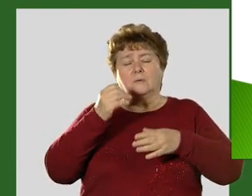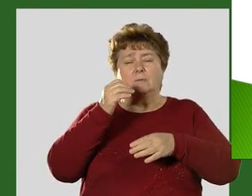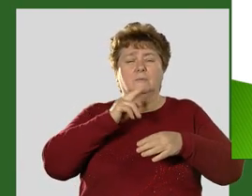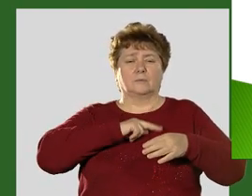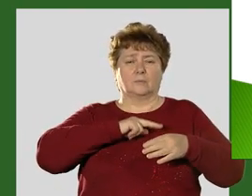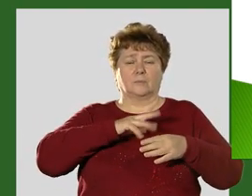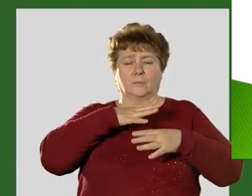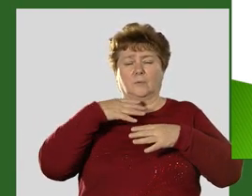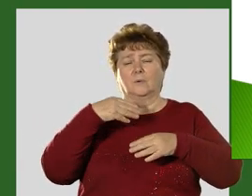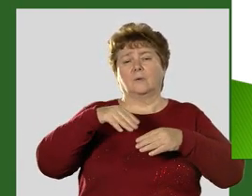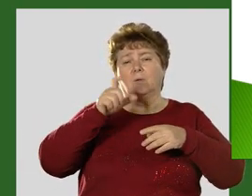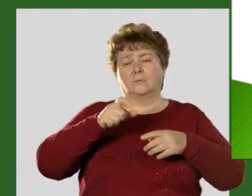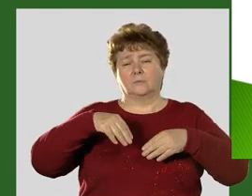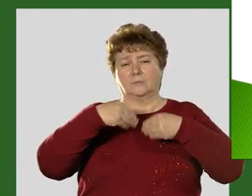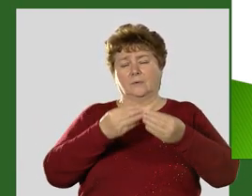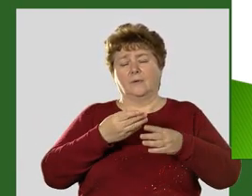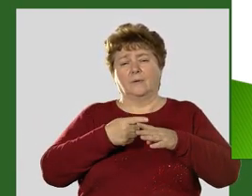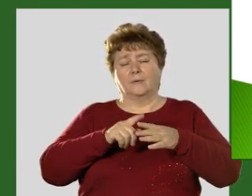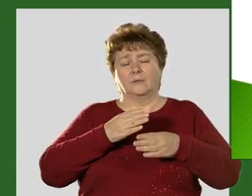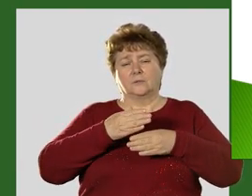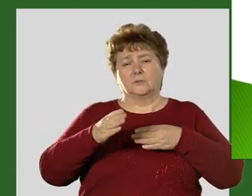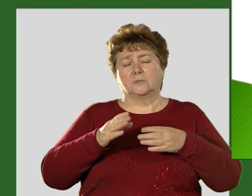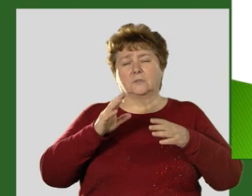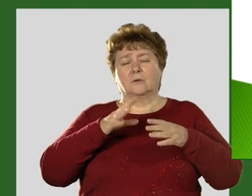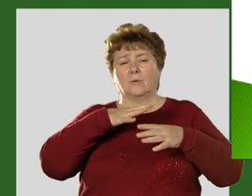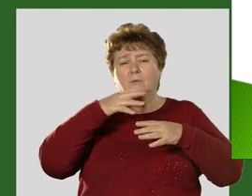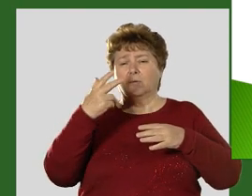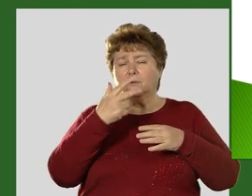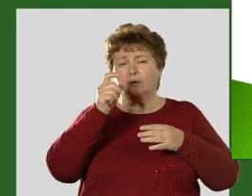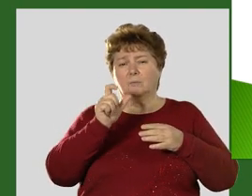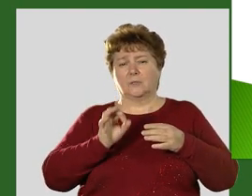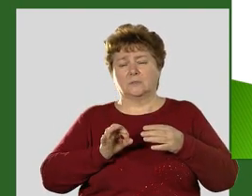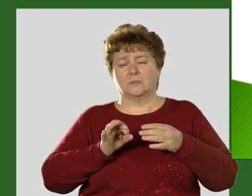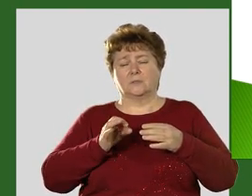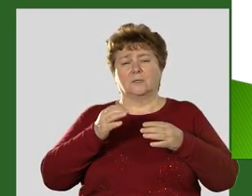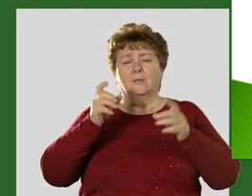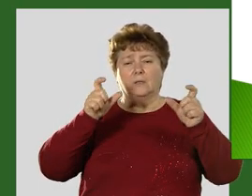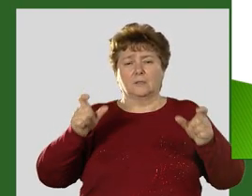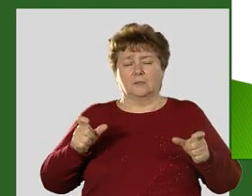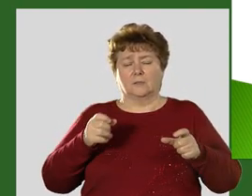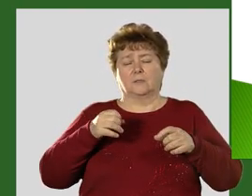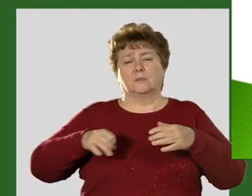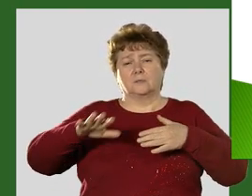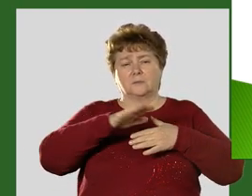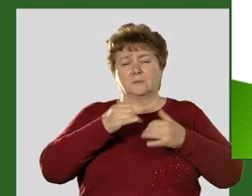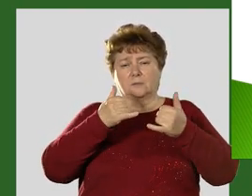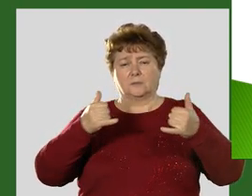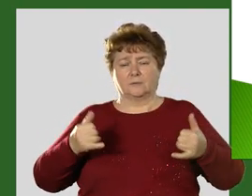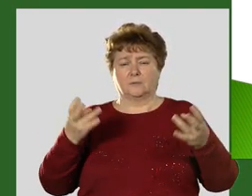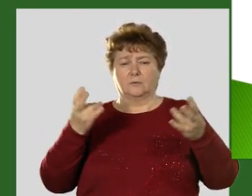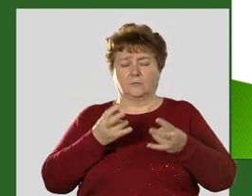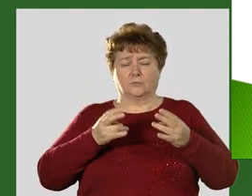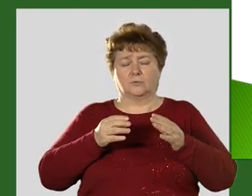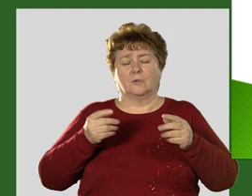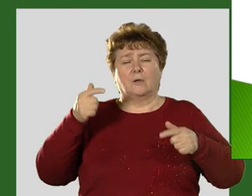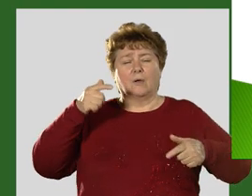занятость населения. В этой отрасли работают около 3% населения страны. Для ее развития